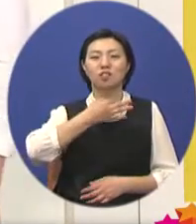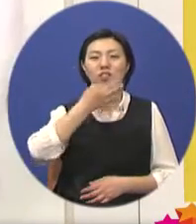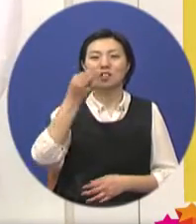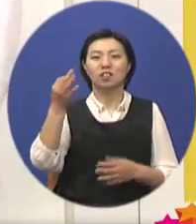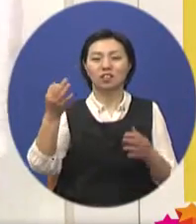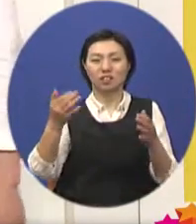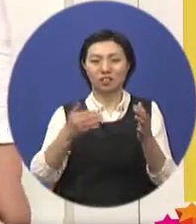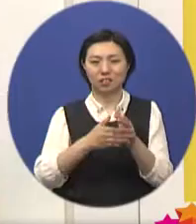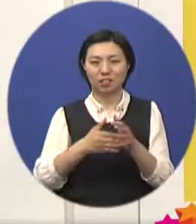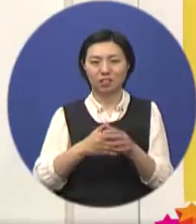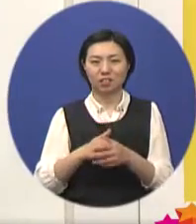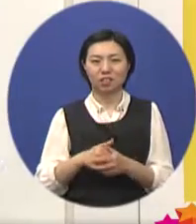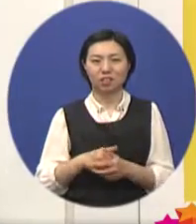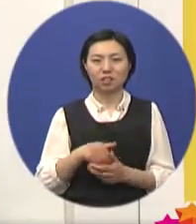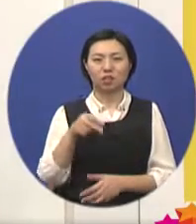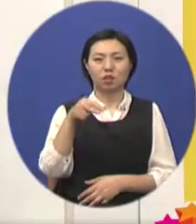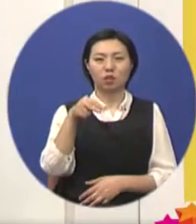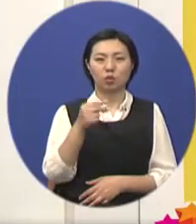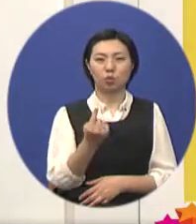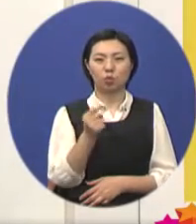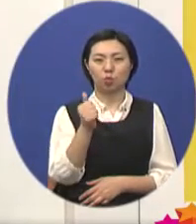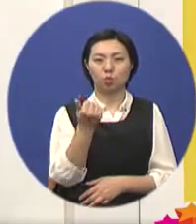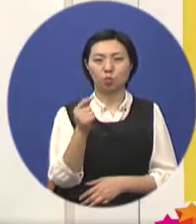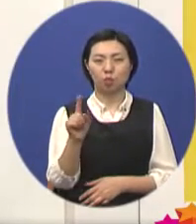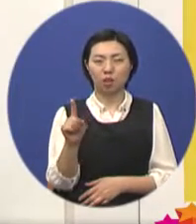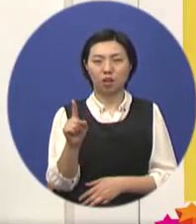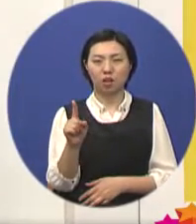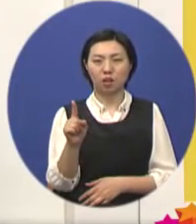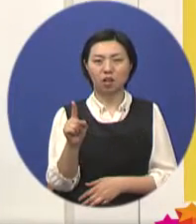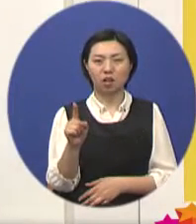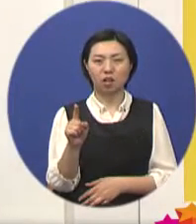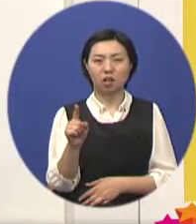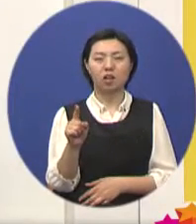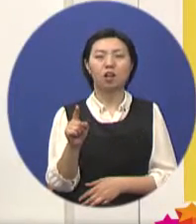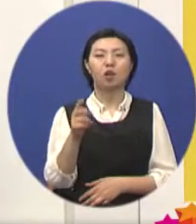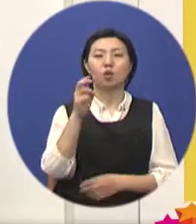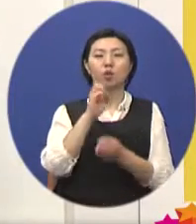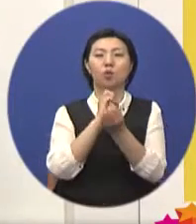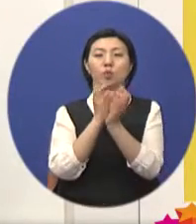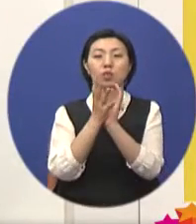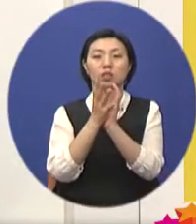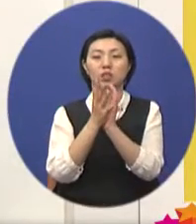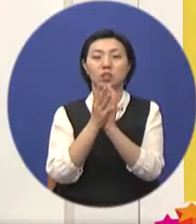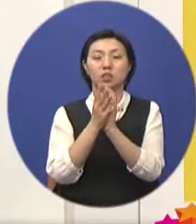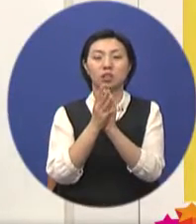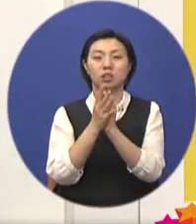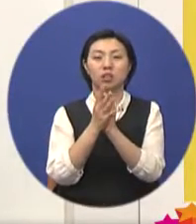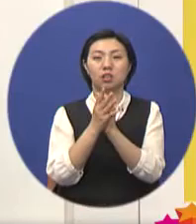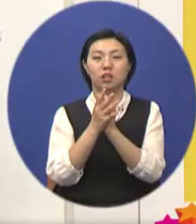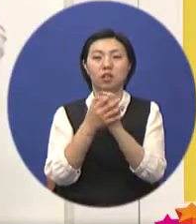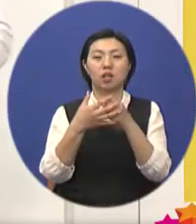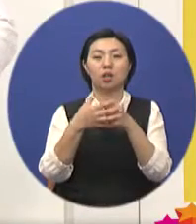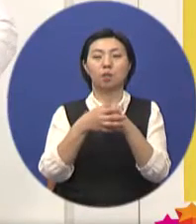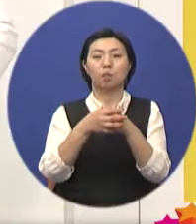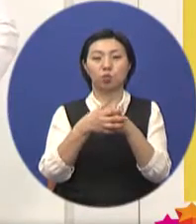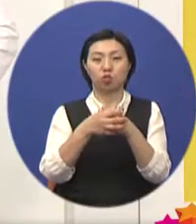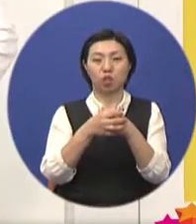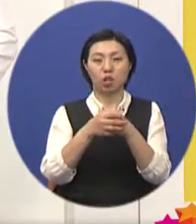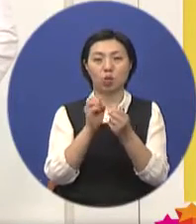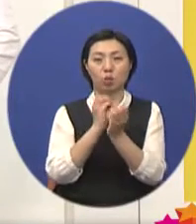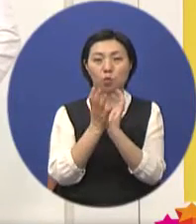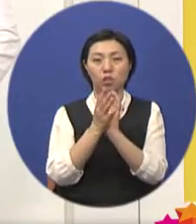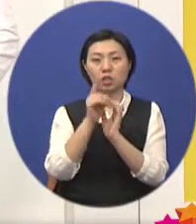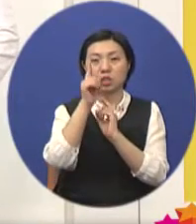불렀더라. 무슨 꽃이에요 그래서 도화가. 그것이 예. 소리에 나옵니다. 아, 도화꽃. 그래요. 도화꽃이 네. 복숭아꽃 맞아요. 그죠? 네. 이화,